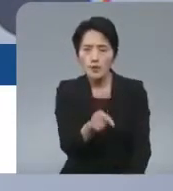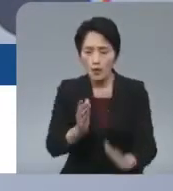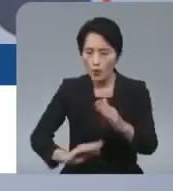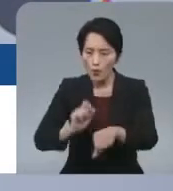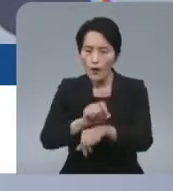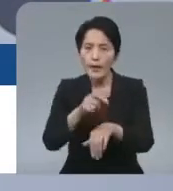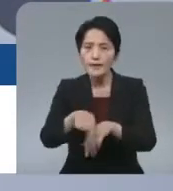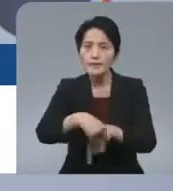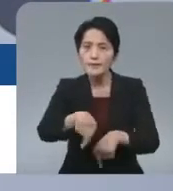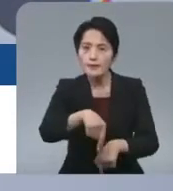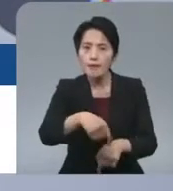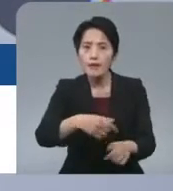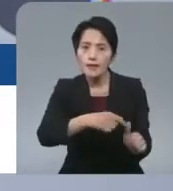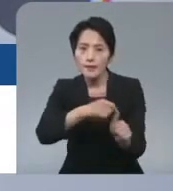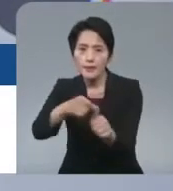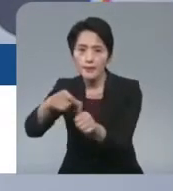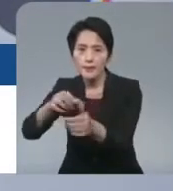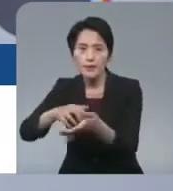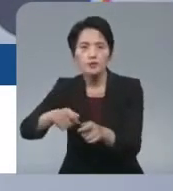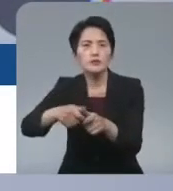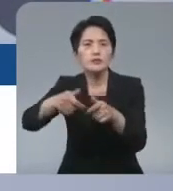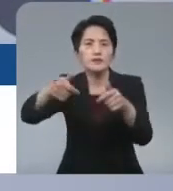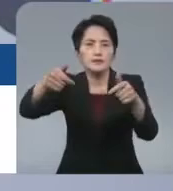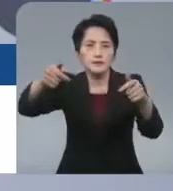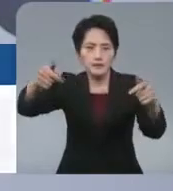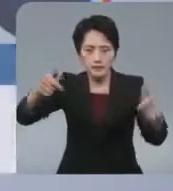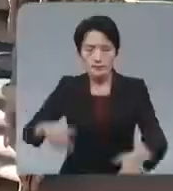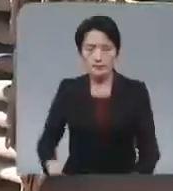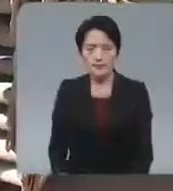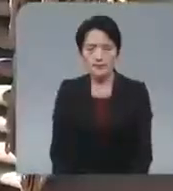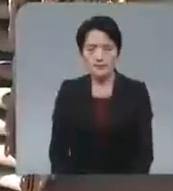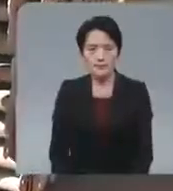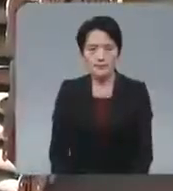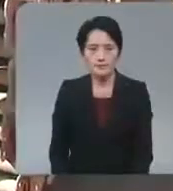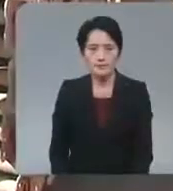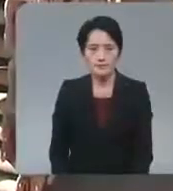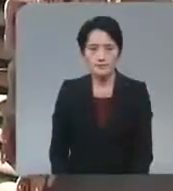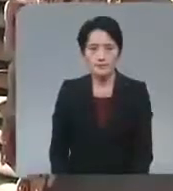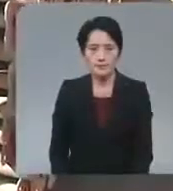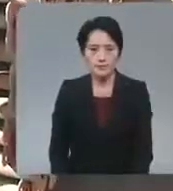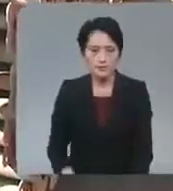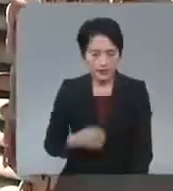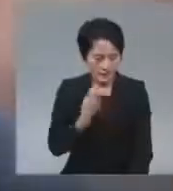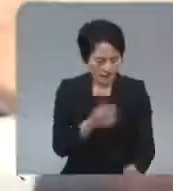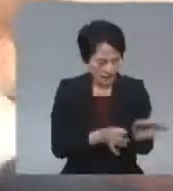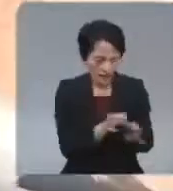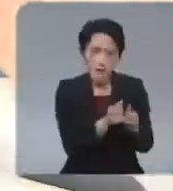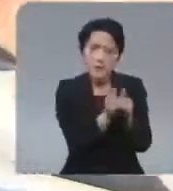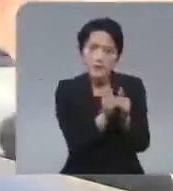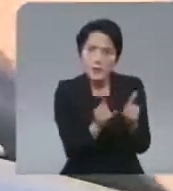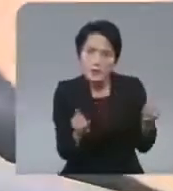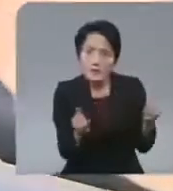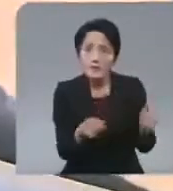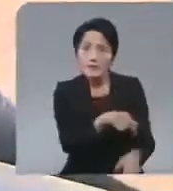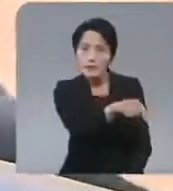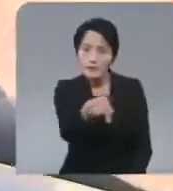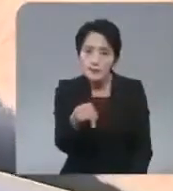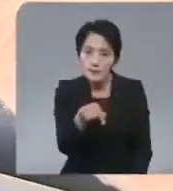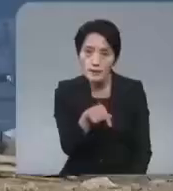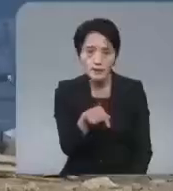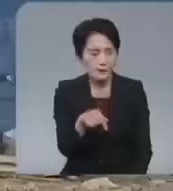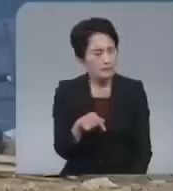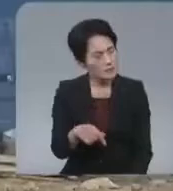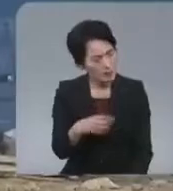von 15 bis 64 jahren kletterte um 1,4 prozentpunkte auf 67,3 prozent